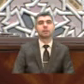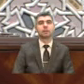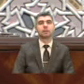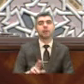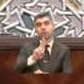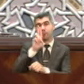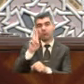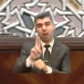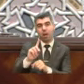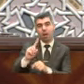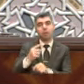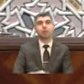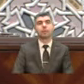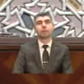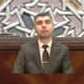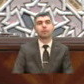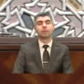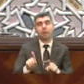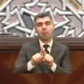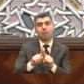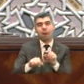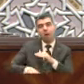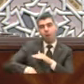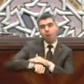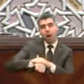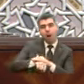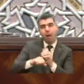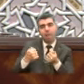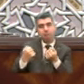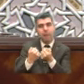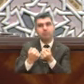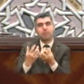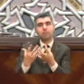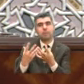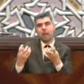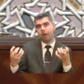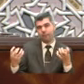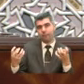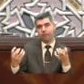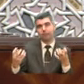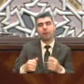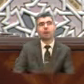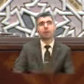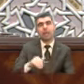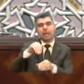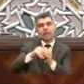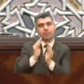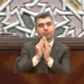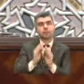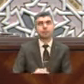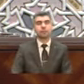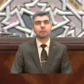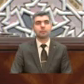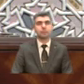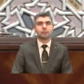والسؤال الأول في هذا القطاع عن ظاهرة شغب الملاعب للسيدات والسادة النواب المحترمين من فريق العدالة والتنمية. تفضلي